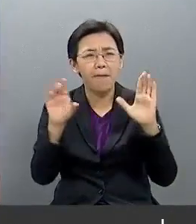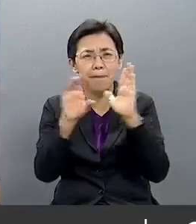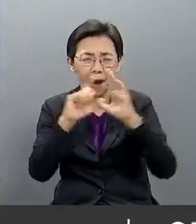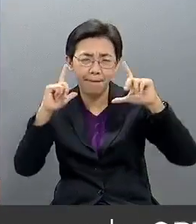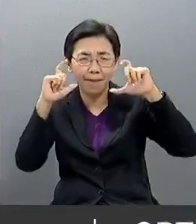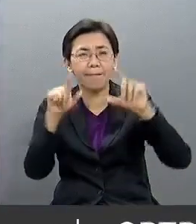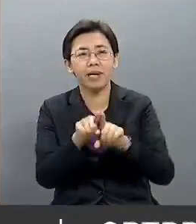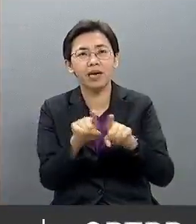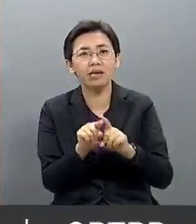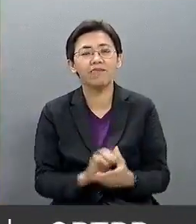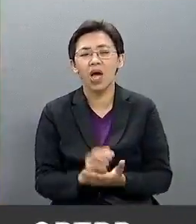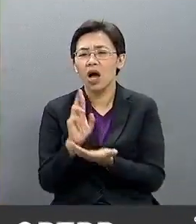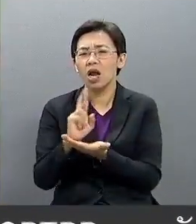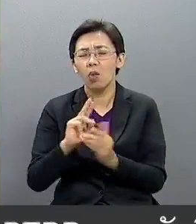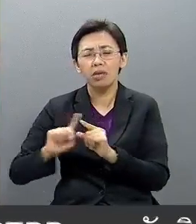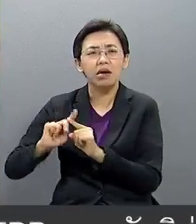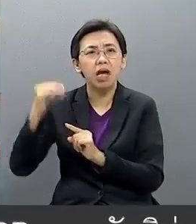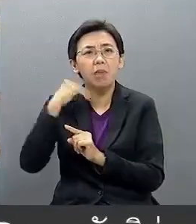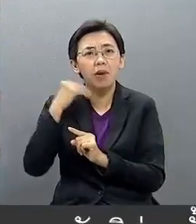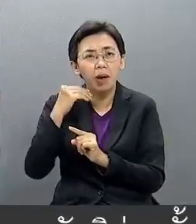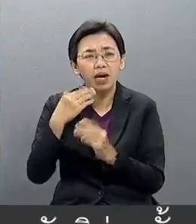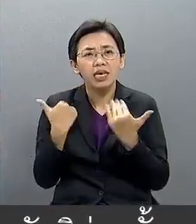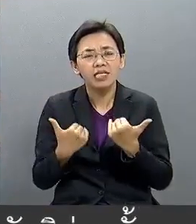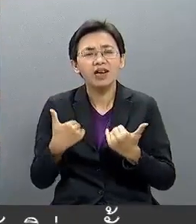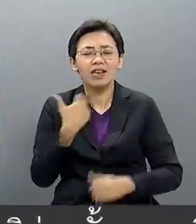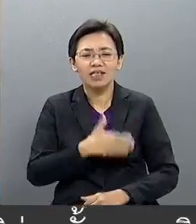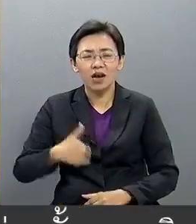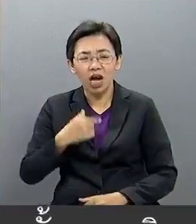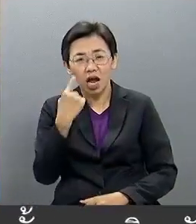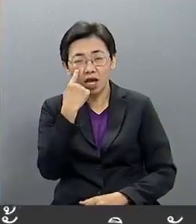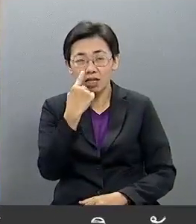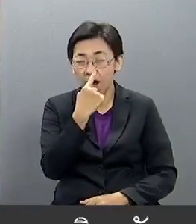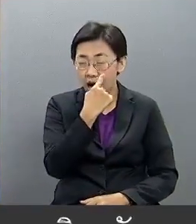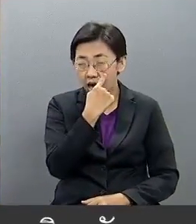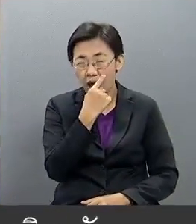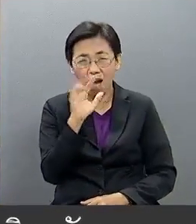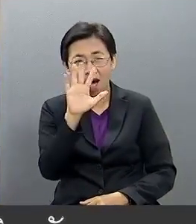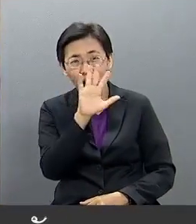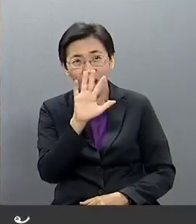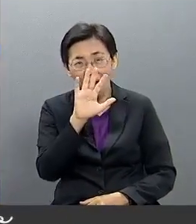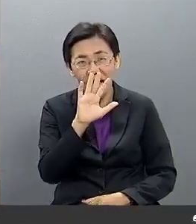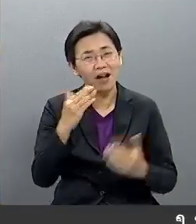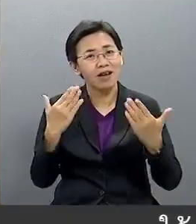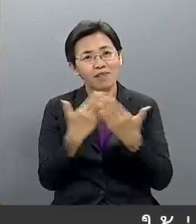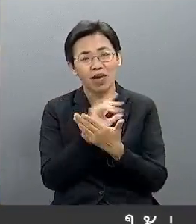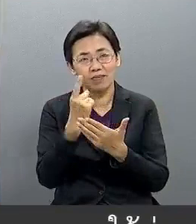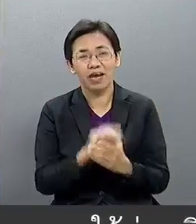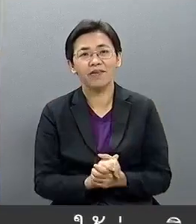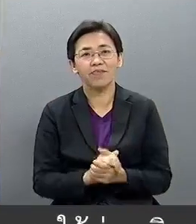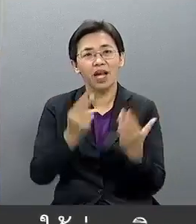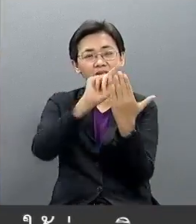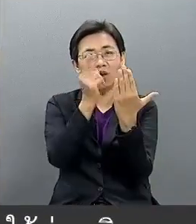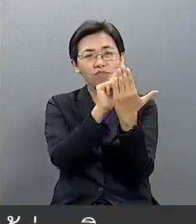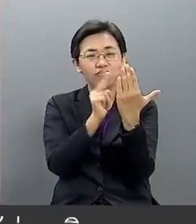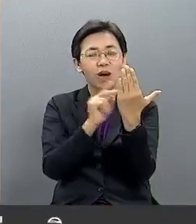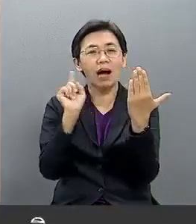ที่เปลี่ยนไปตามวัยคือสภาพร่างกายและสายตาทำให้ศิลปินเปลี่ยนอาวุธใหม่นิยามฉายาผู้กันหนวดหนูใน